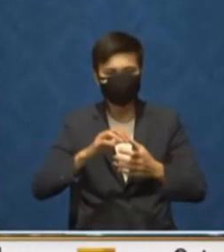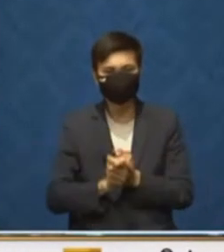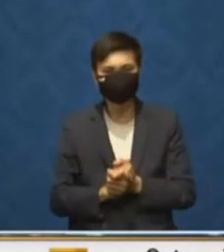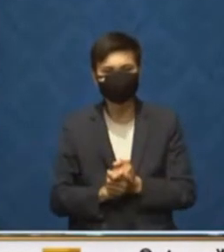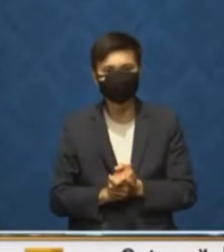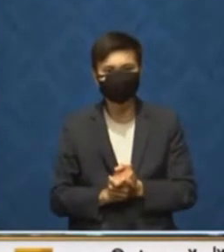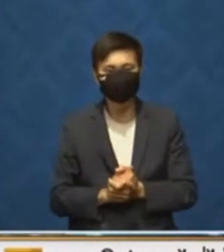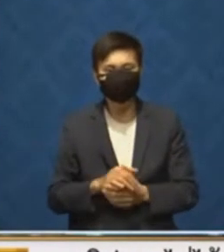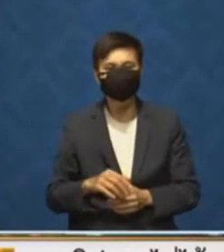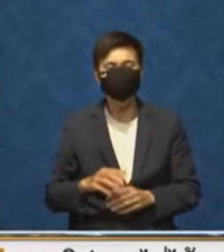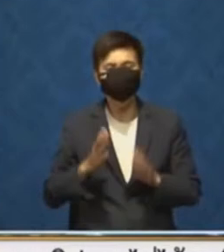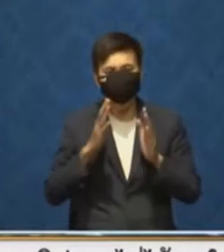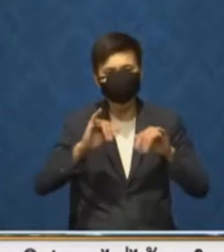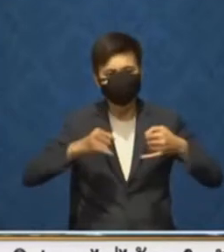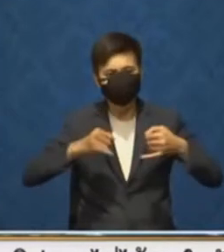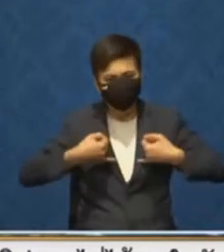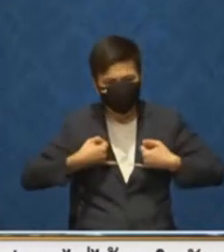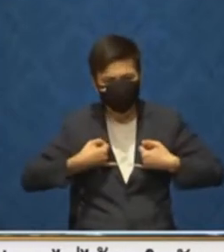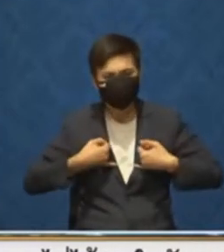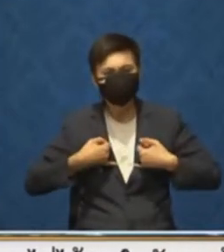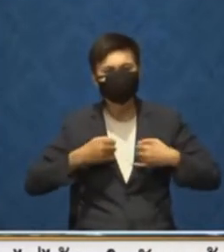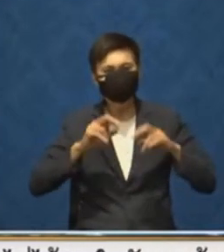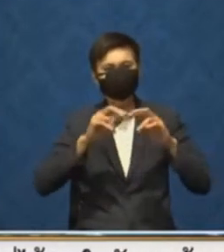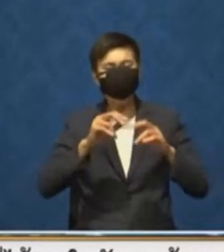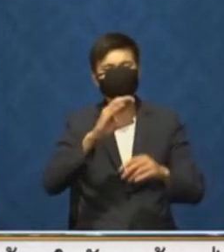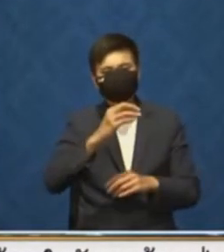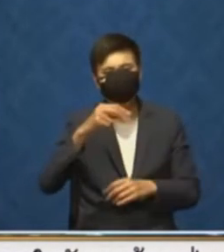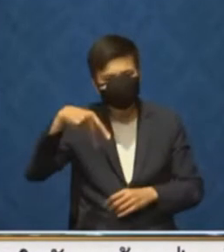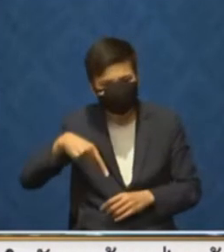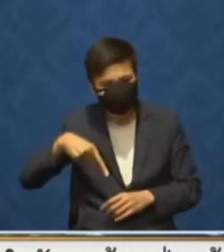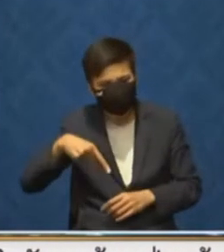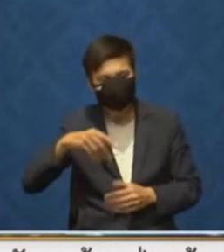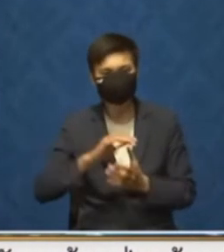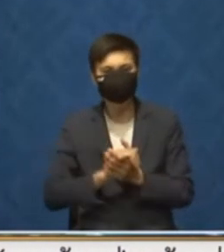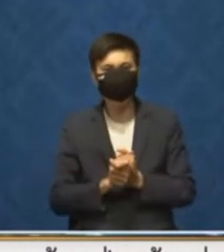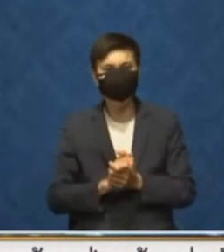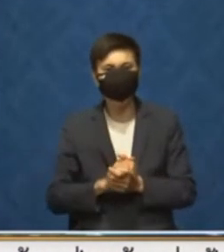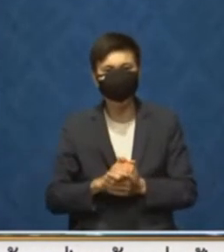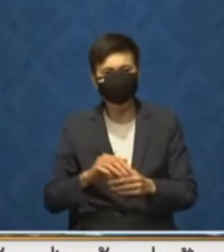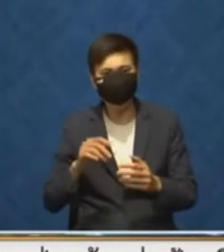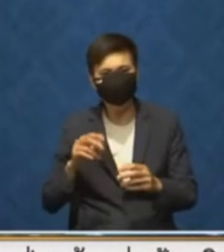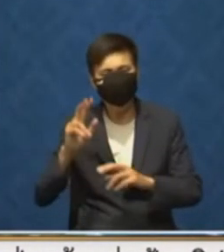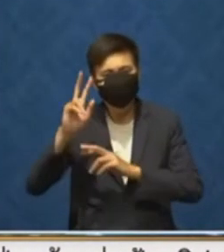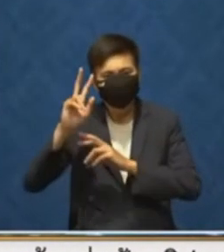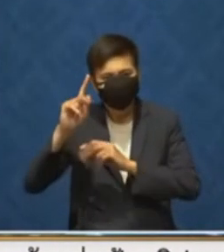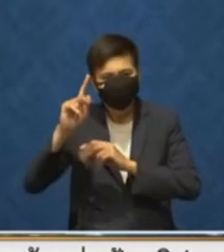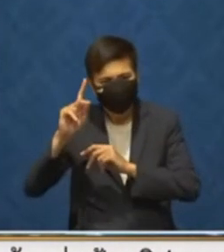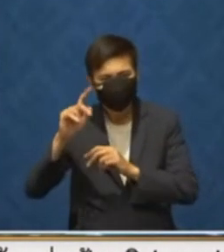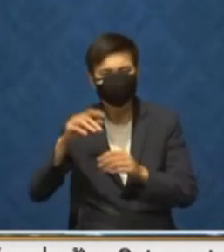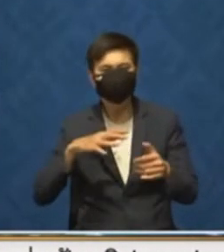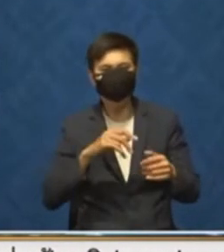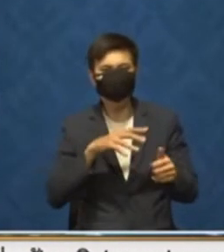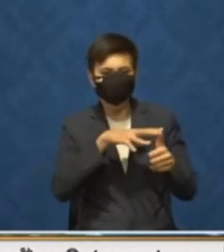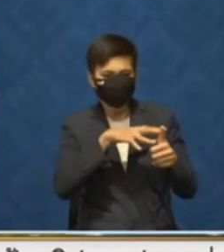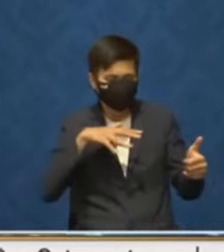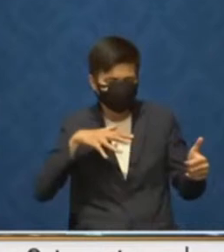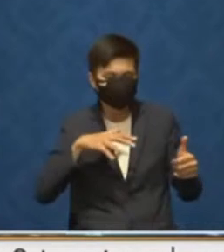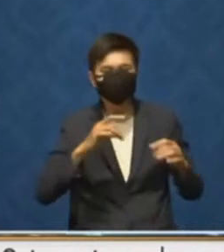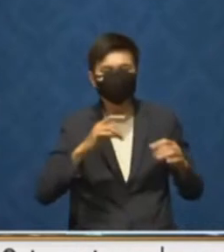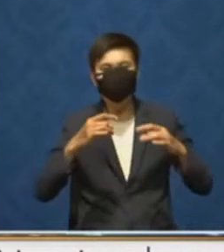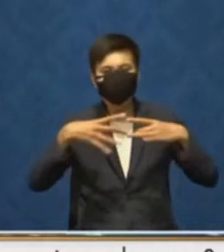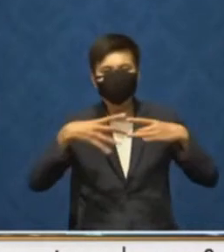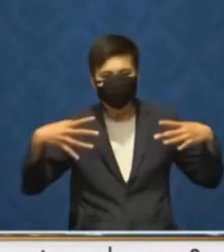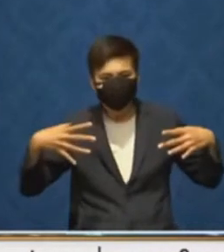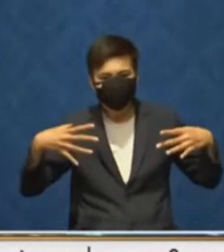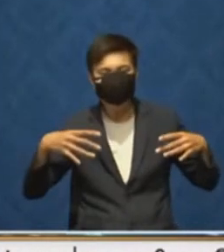อีซีไม่ว่าจะไปในธนาคารดับต้นๆของประเทศไทยไม่ว่าเขาจะเป็นเสืออาวุโสไม่ว่าเขาจะเป็นผู้นำฝ่ายคาดว่าเขาจะเป็นศ.ทางสาย